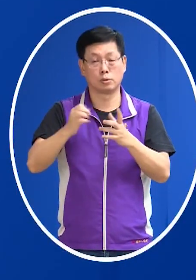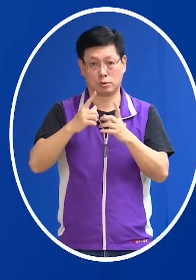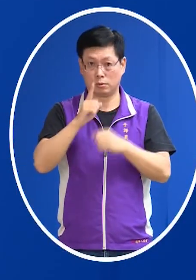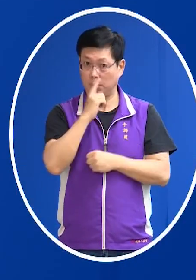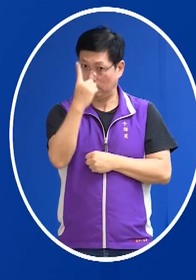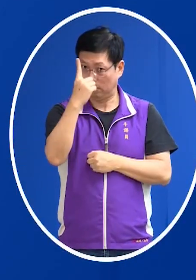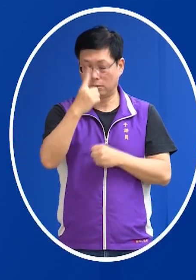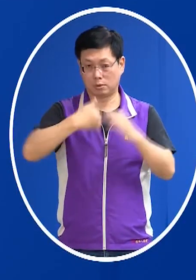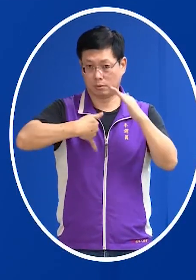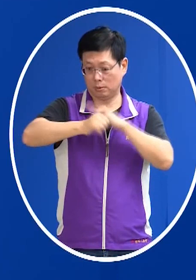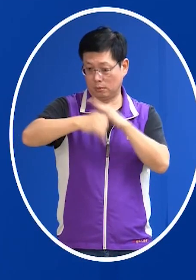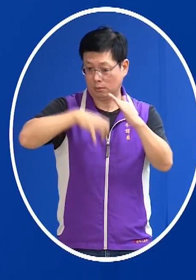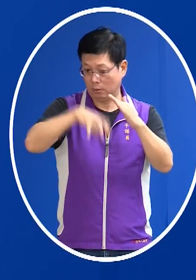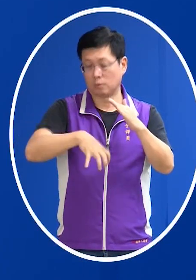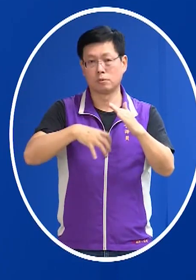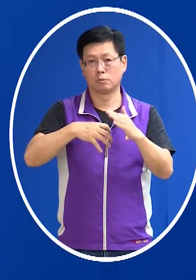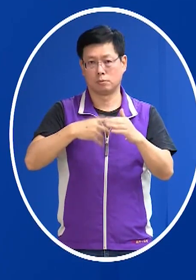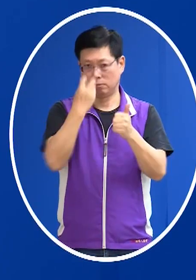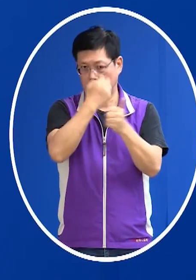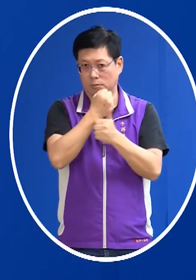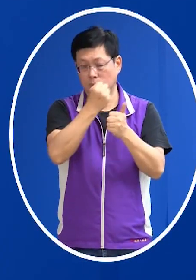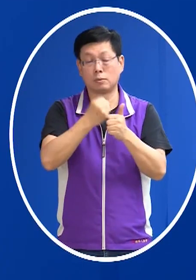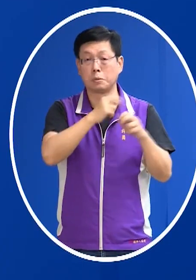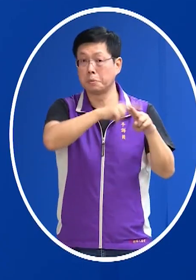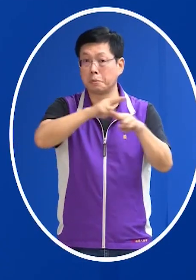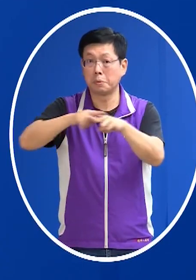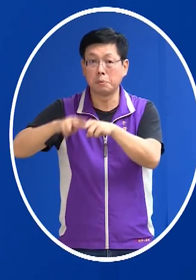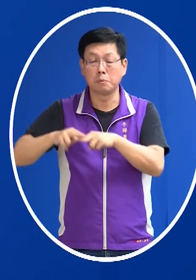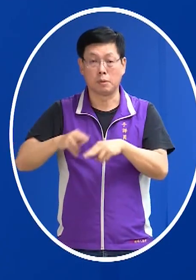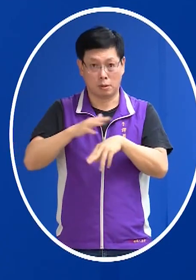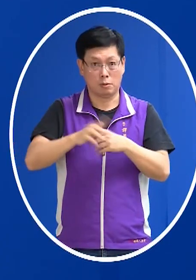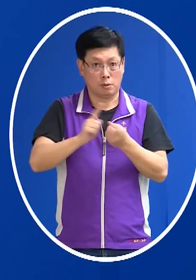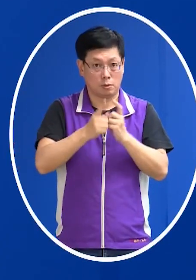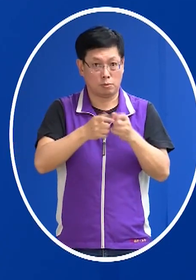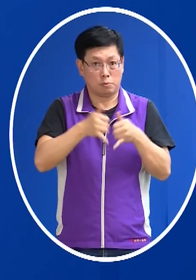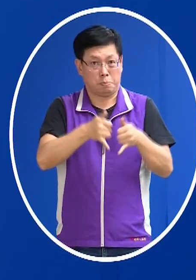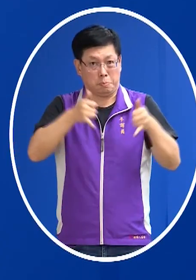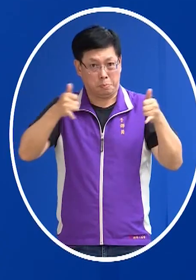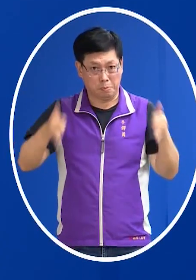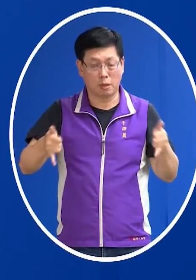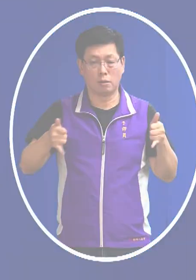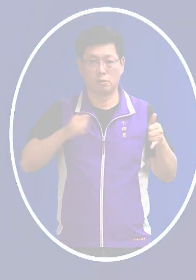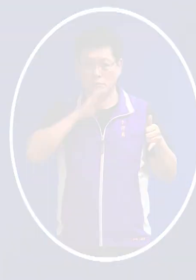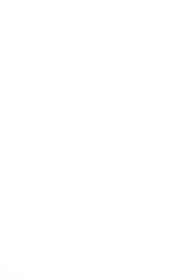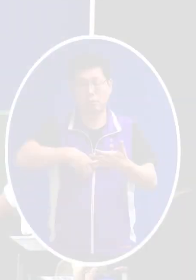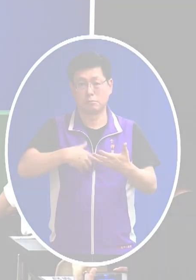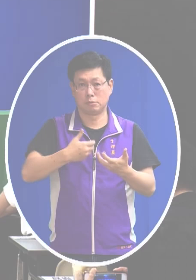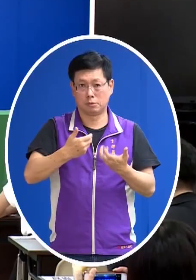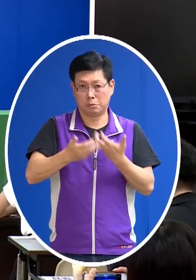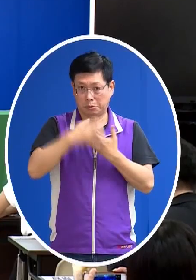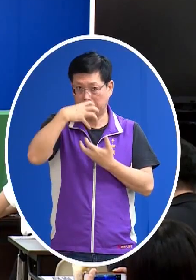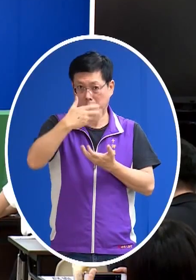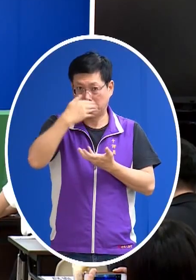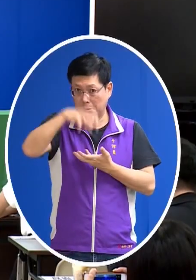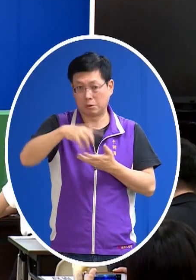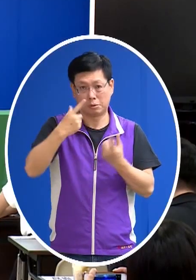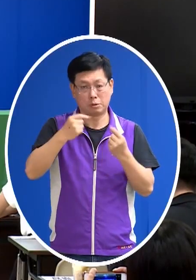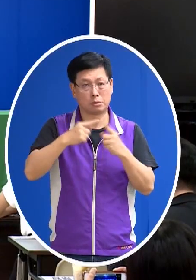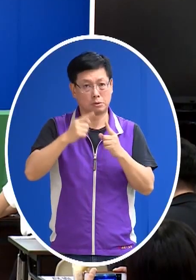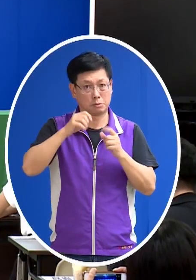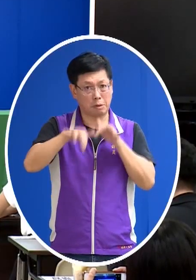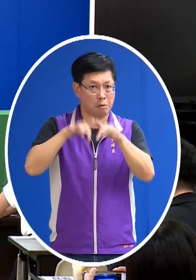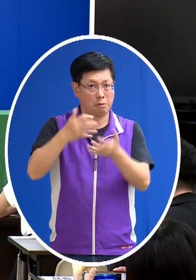口的方式，那座位的安排可能就会去把它散在看台的各地。